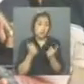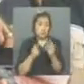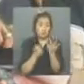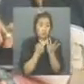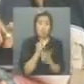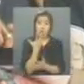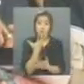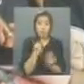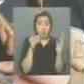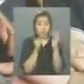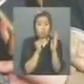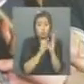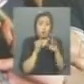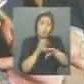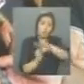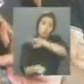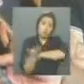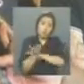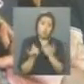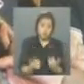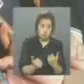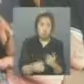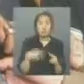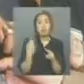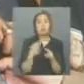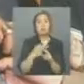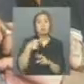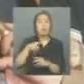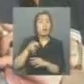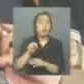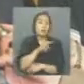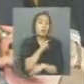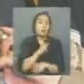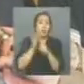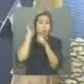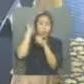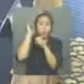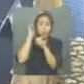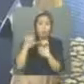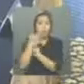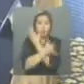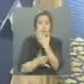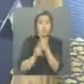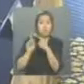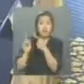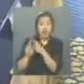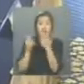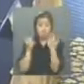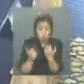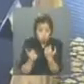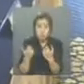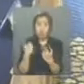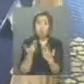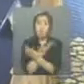ที่ผ่านมาค่ะนายธานีทองภักดีโฆษกกระทรวงการต่างประเทศเปิดเผยนะคะว่าจะมีการหารือในราย